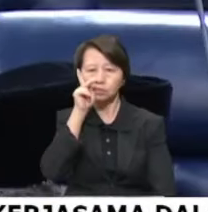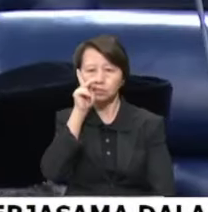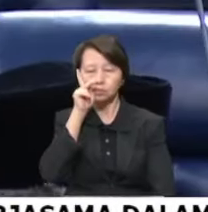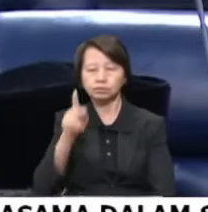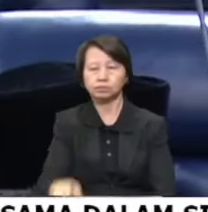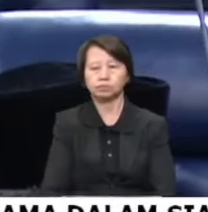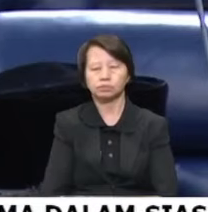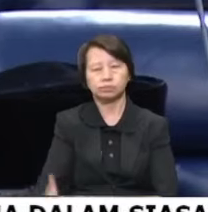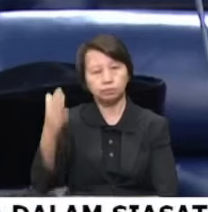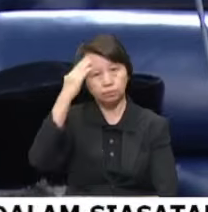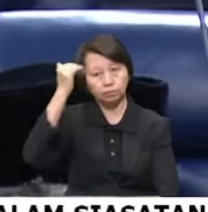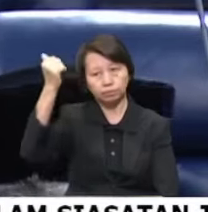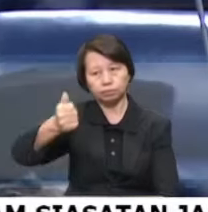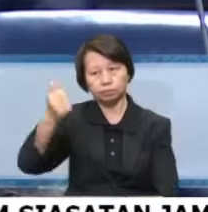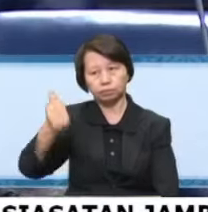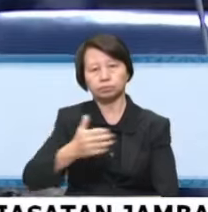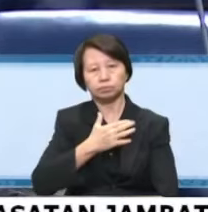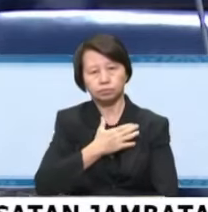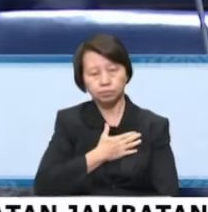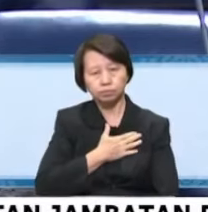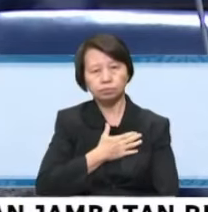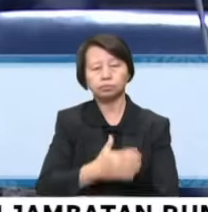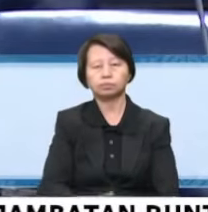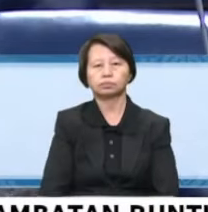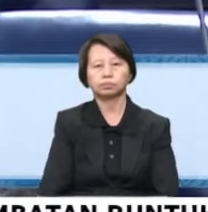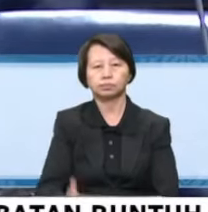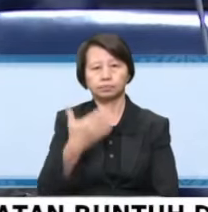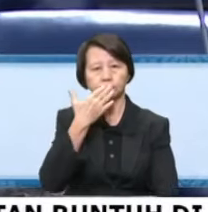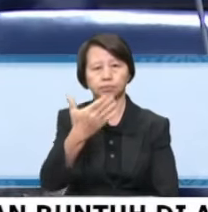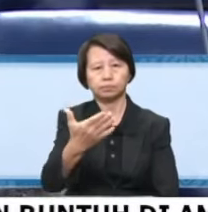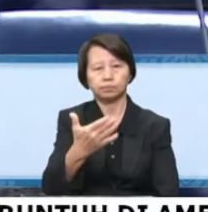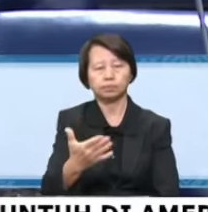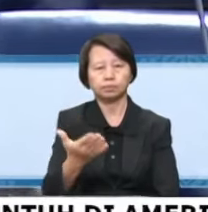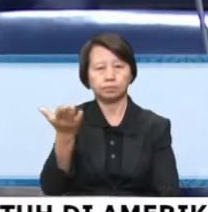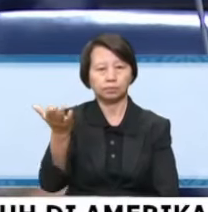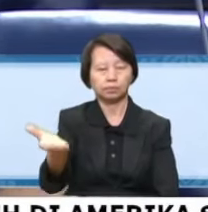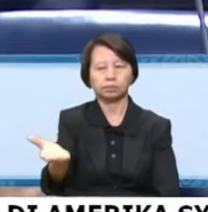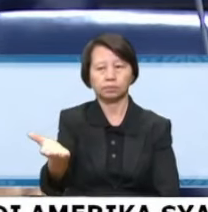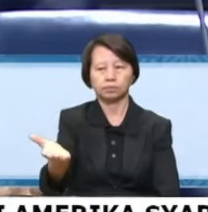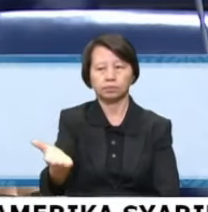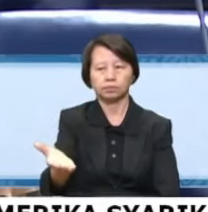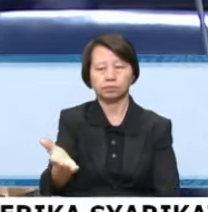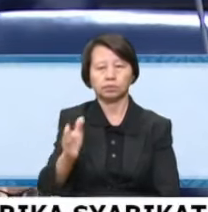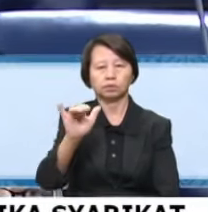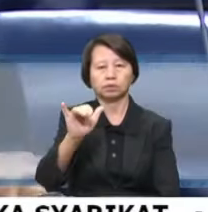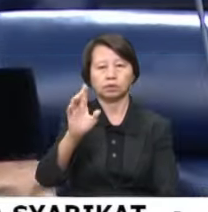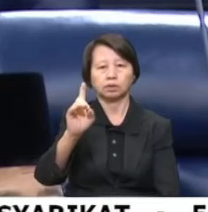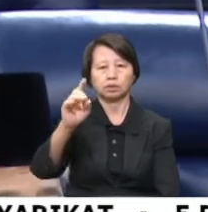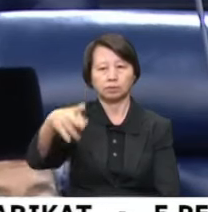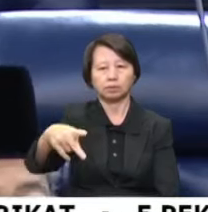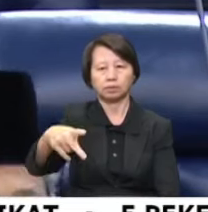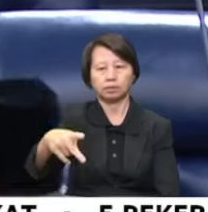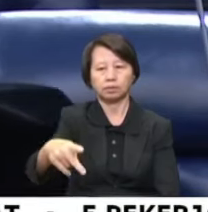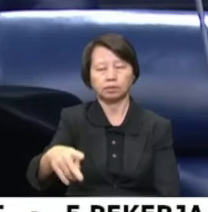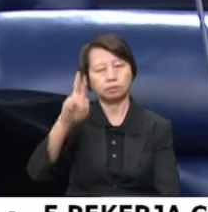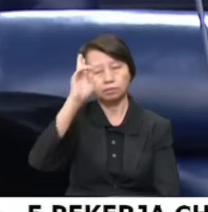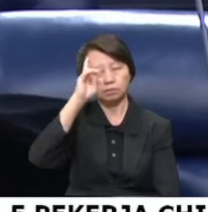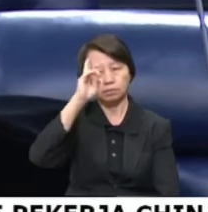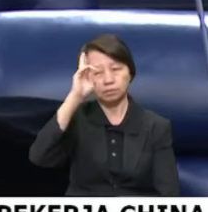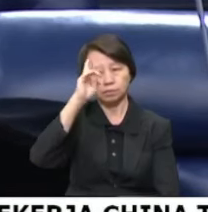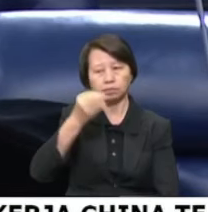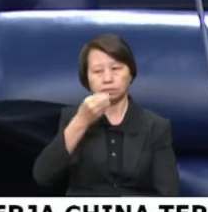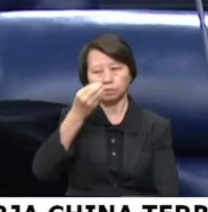Assalamualaikum warahmatullahi wabarakatuh dan salam sejahtera. Terima kasih kepada untuk Tuan Pertua. Seperti yang